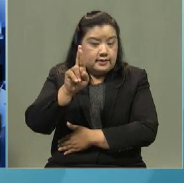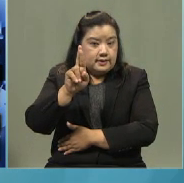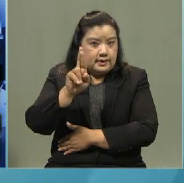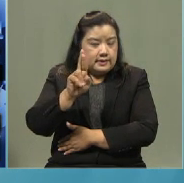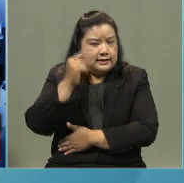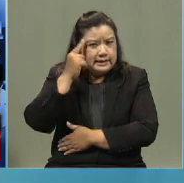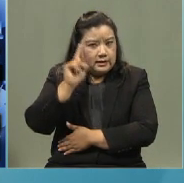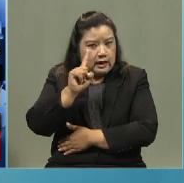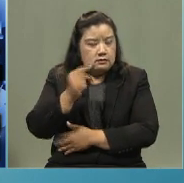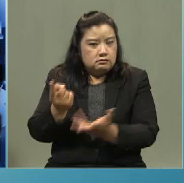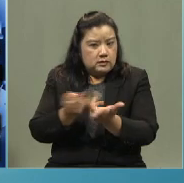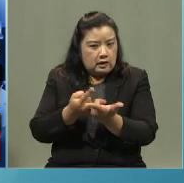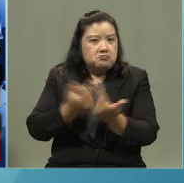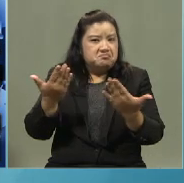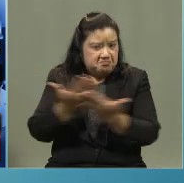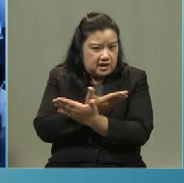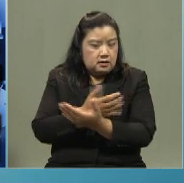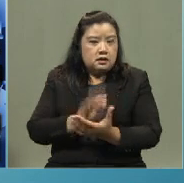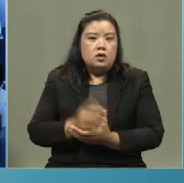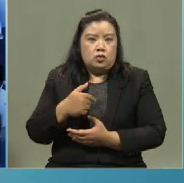แสนคนชื่อว่าตอนนี้เกือบเที่ยงแล้วเนี่ยตัวเลขนี้คงจะเป็นอีกตัวเลข1นั้นล่ะครับต้องฝากทุกๆท่านนะครับช่วยกันเข้าระบบนี้ให้ได้มากที่สุดครับขอบพระคุณเป็นอย่างสูง